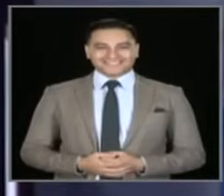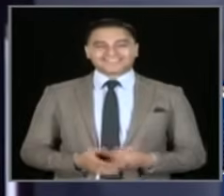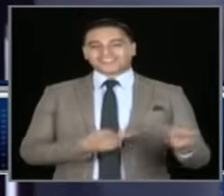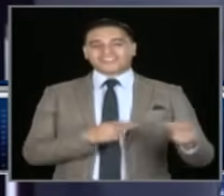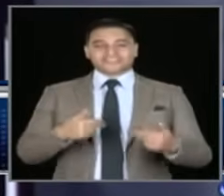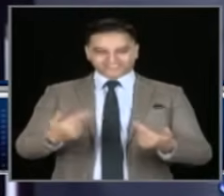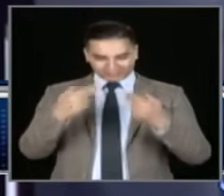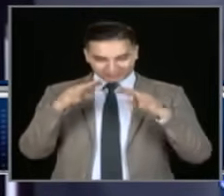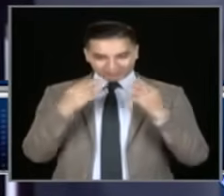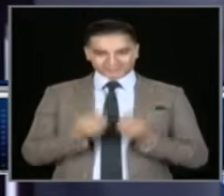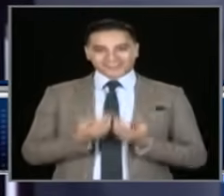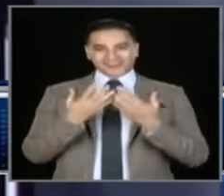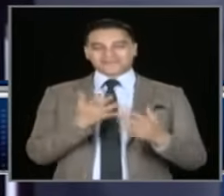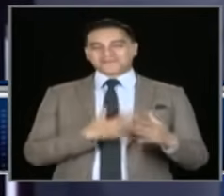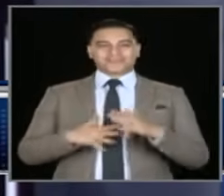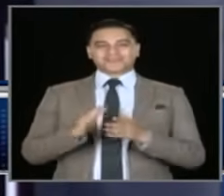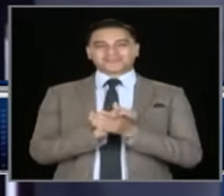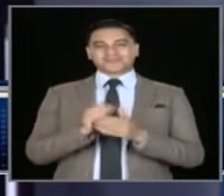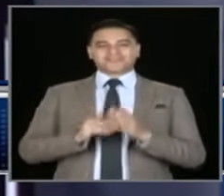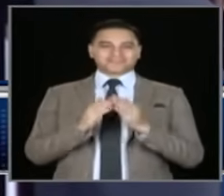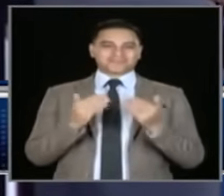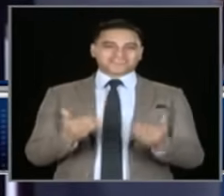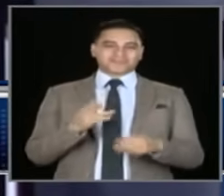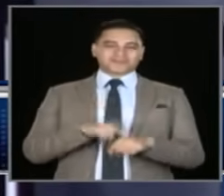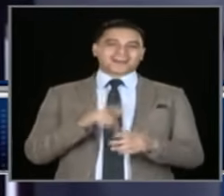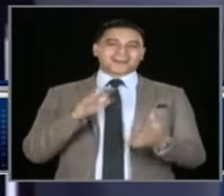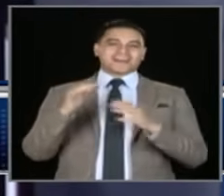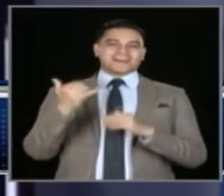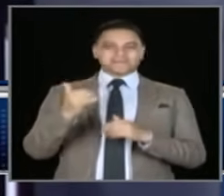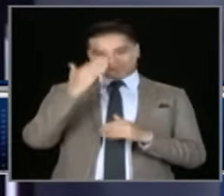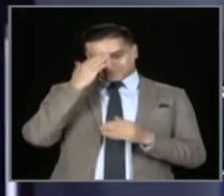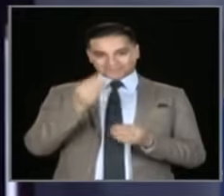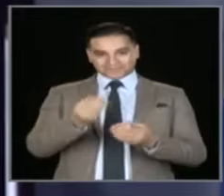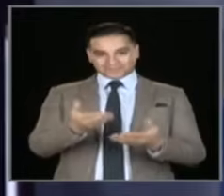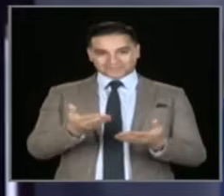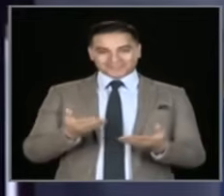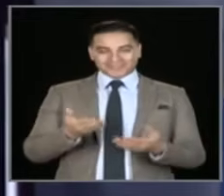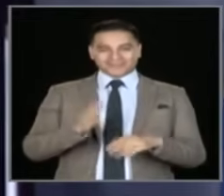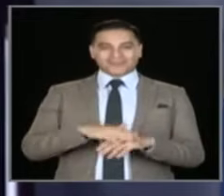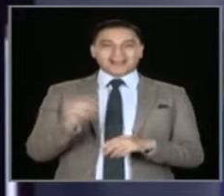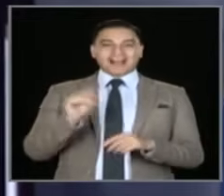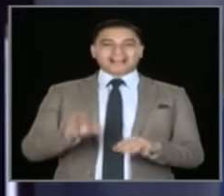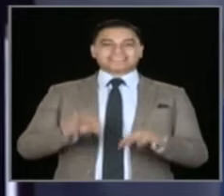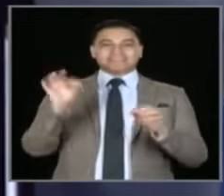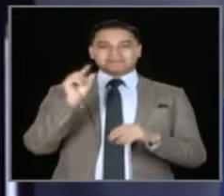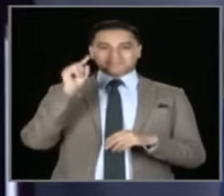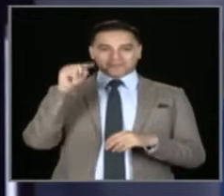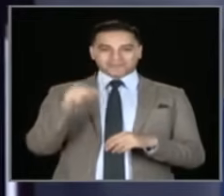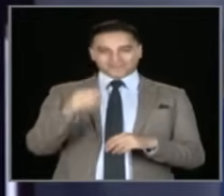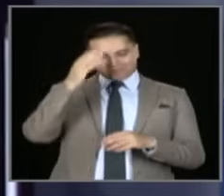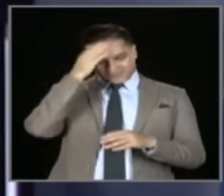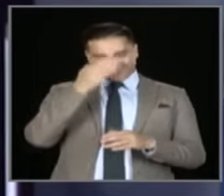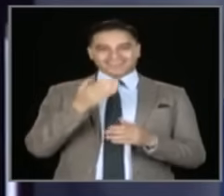ضيوفنا في الاستوديو مشاهدينا الكرام واصحابنا في مصر والعالم العربي، اهلا ومرحبا بكم وحلقه جديده